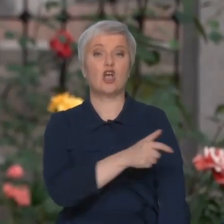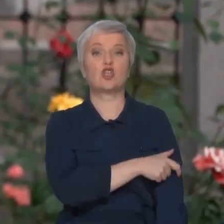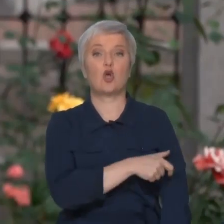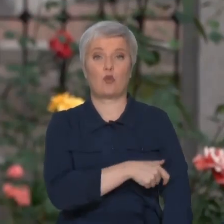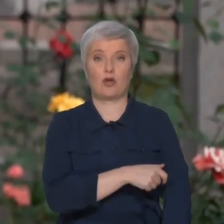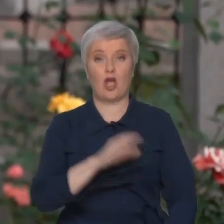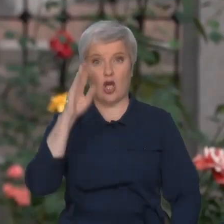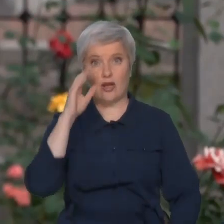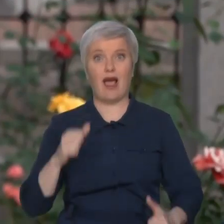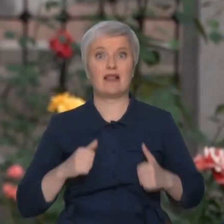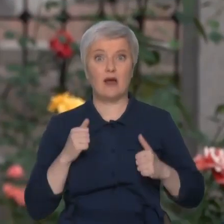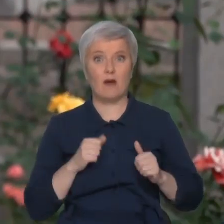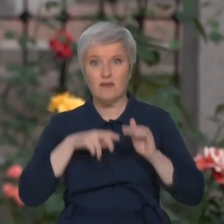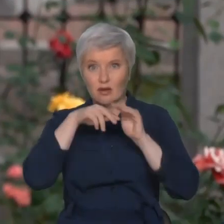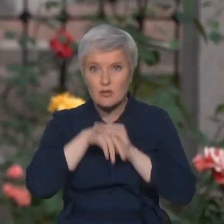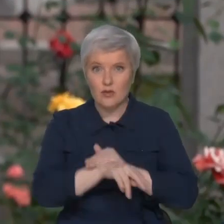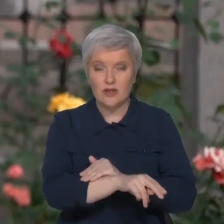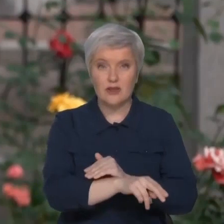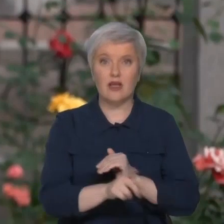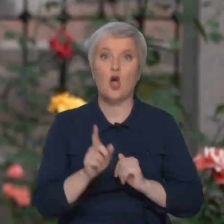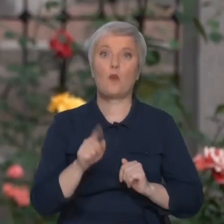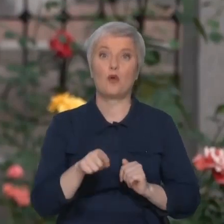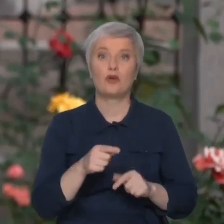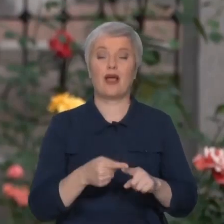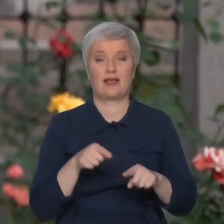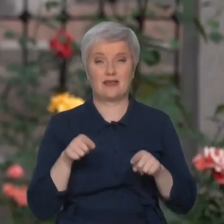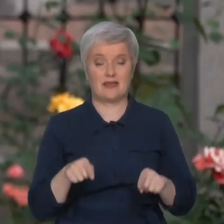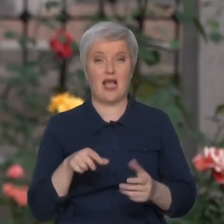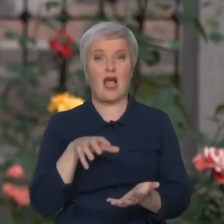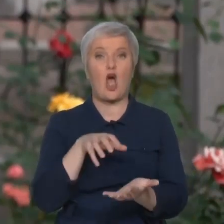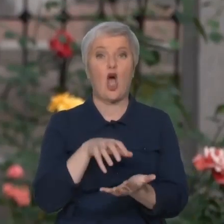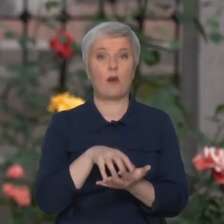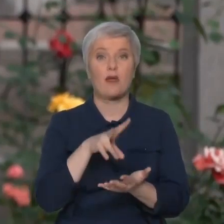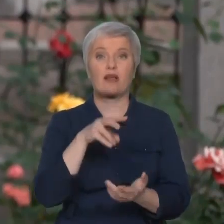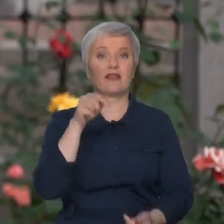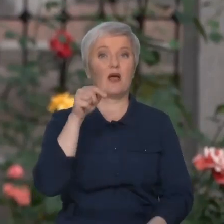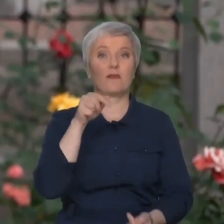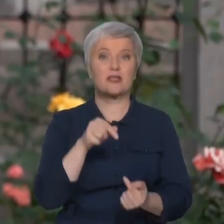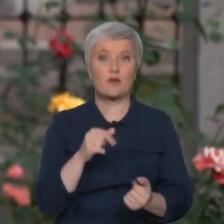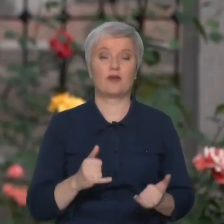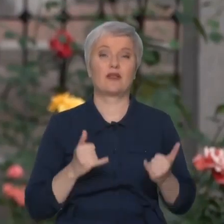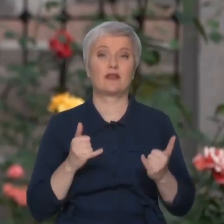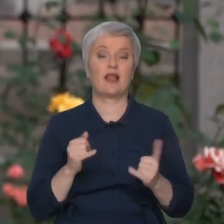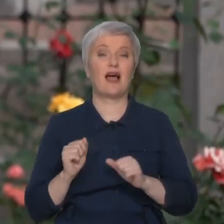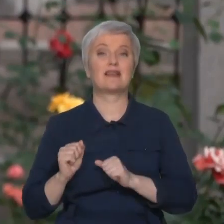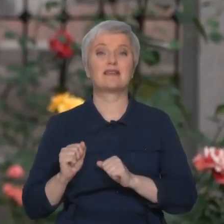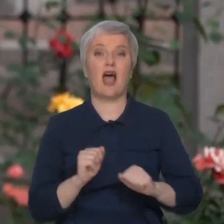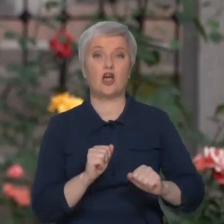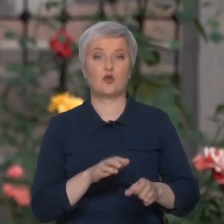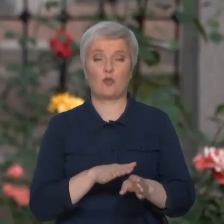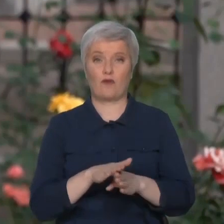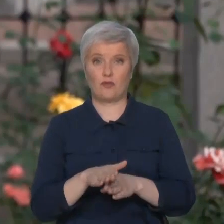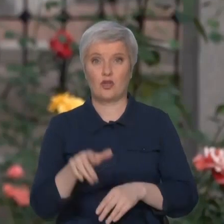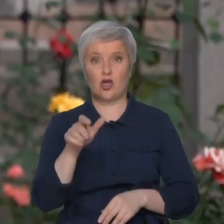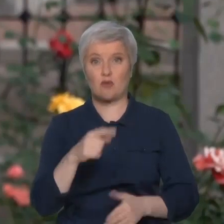чоловік намагався бути в укритті, проте сам цивільний об'єкт не пристосований для захисту повною мірою, тому